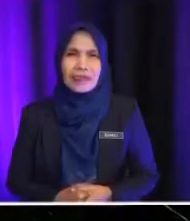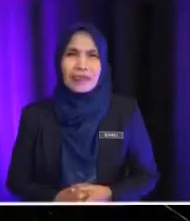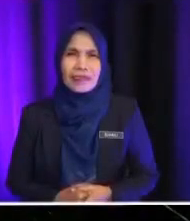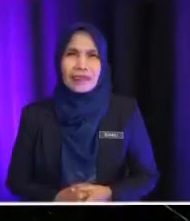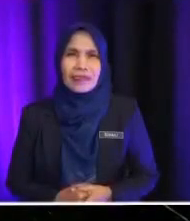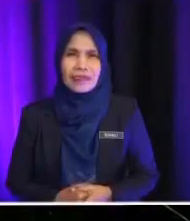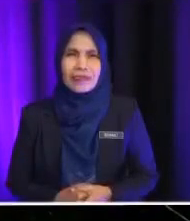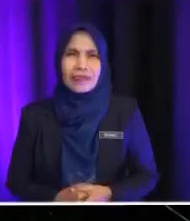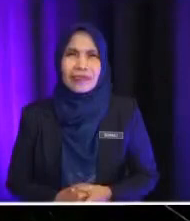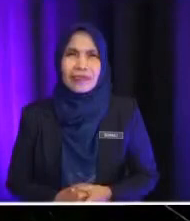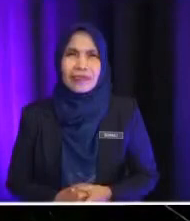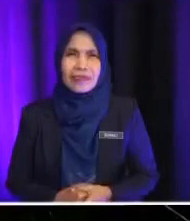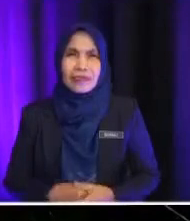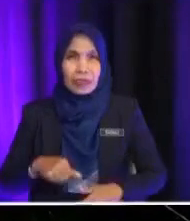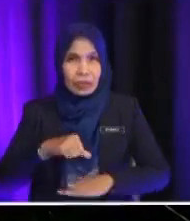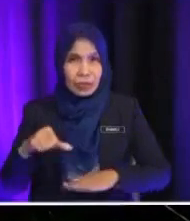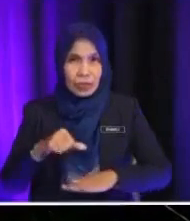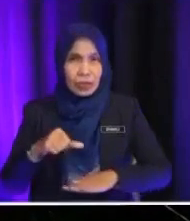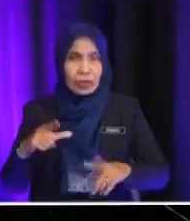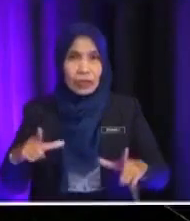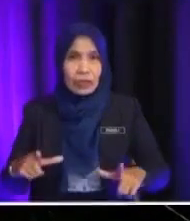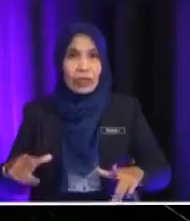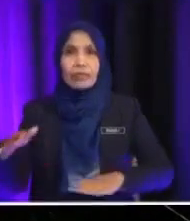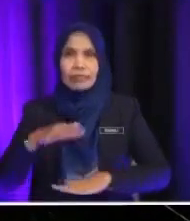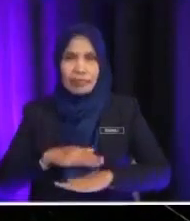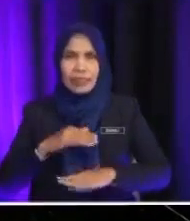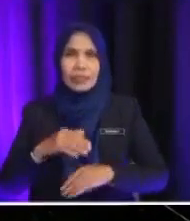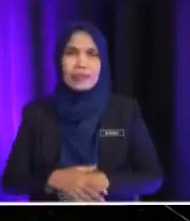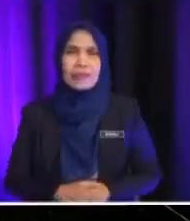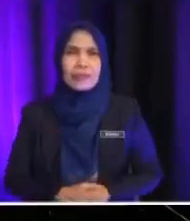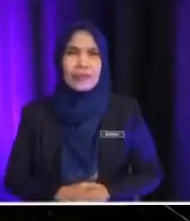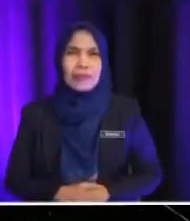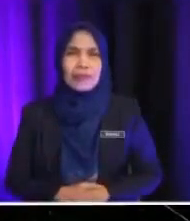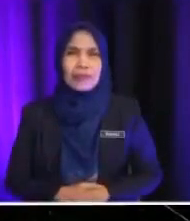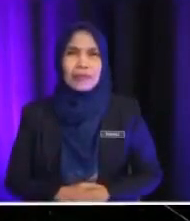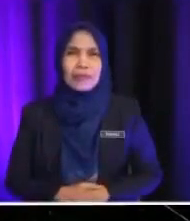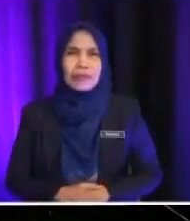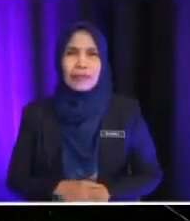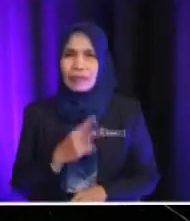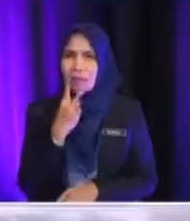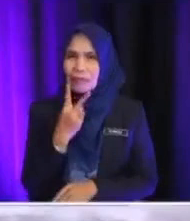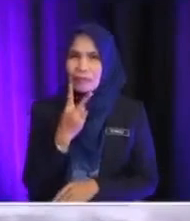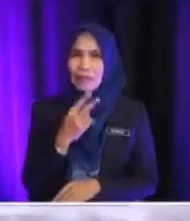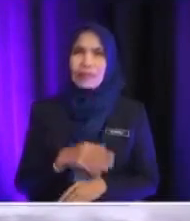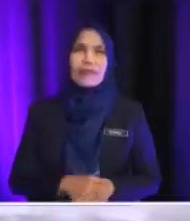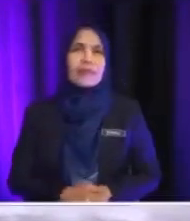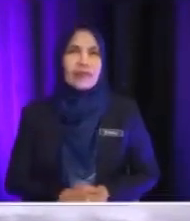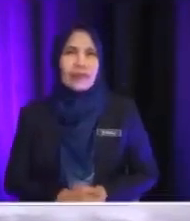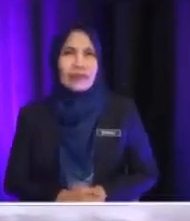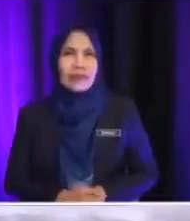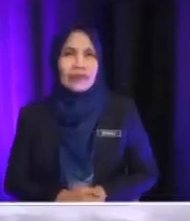Okey. Okey. Dan sos tu kita boleh tuang kat bahagian atas lah. Oh, okey. Bagi nampak dia punya ayam tu